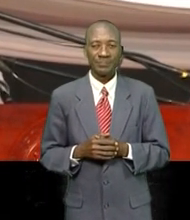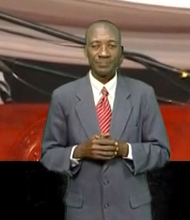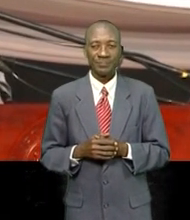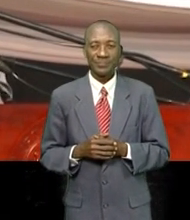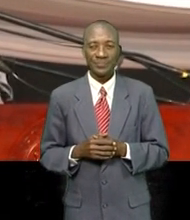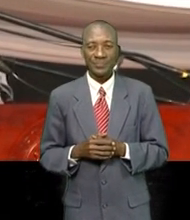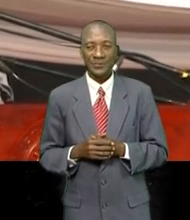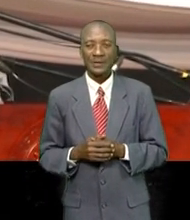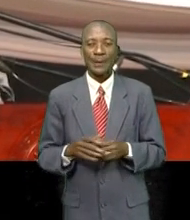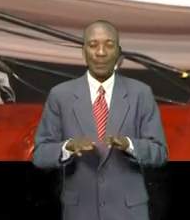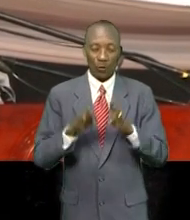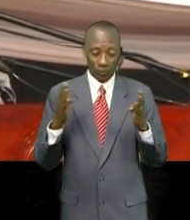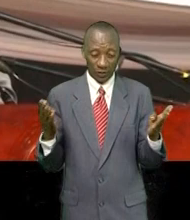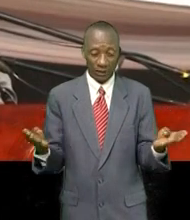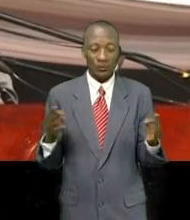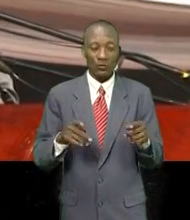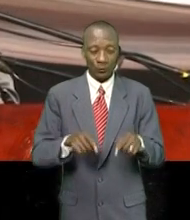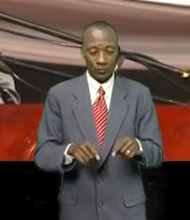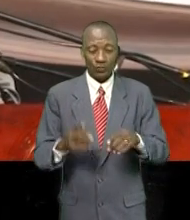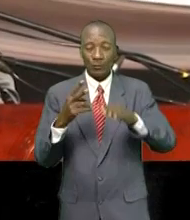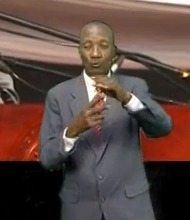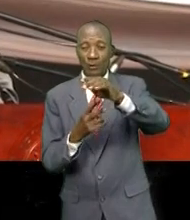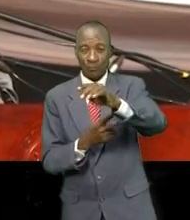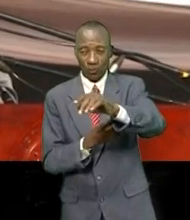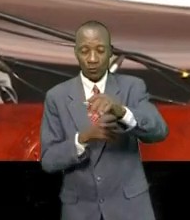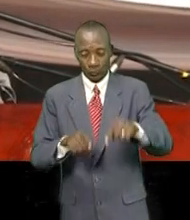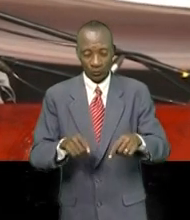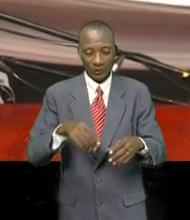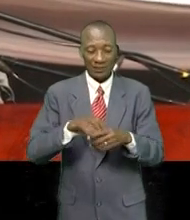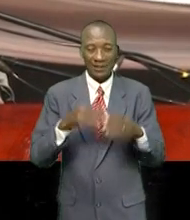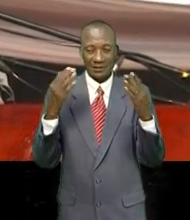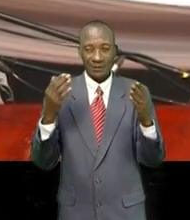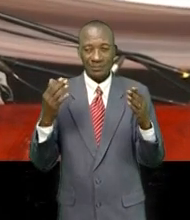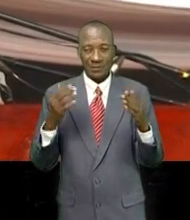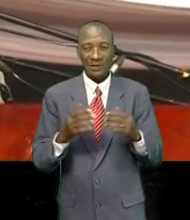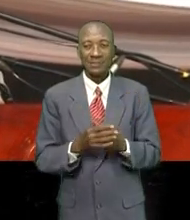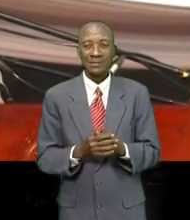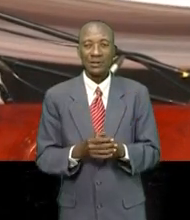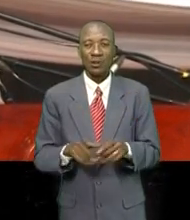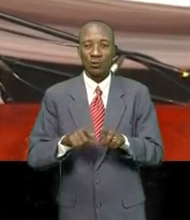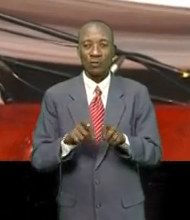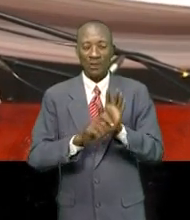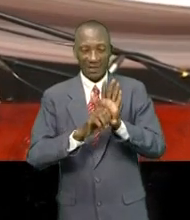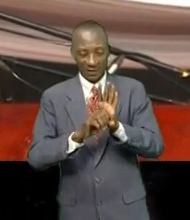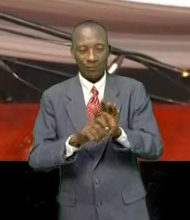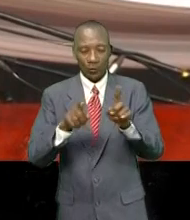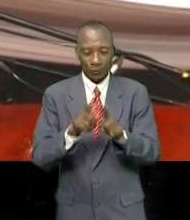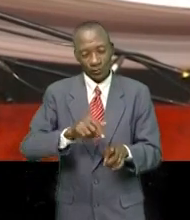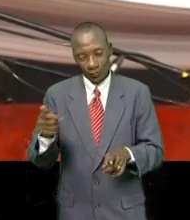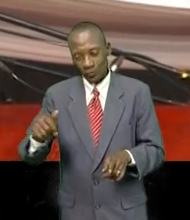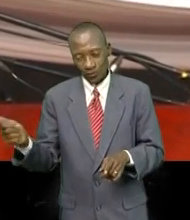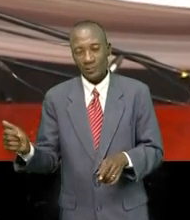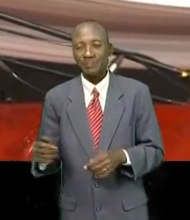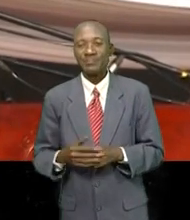L'édification et l'inauguration du pont de Kazungula aujourd'hui en est un symbole éloquent. Je ne